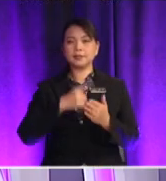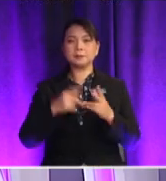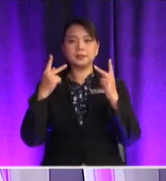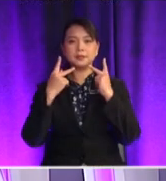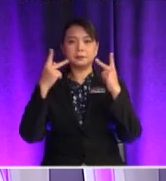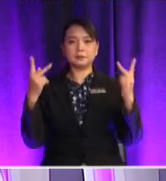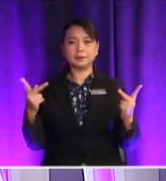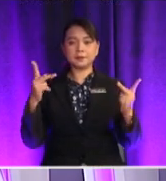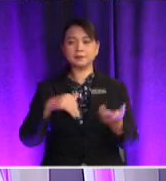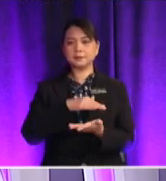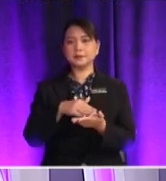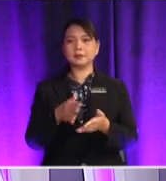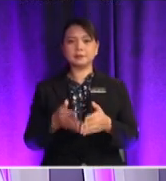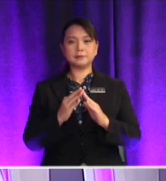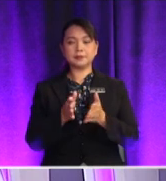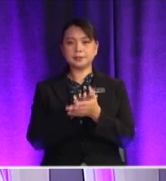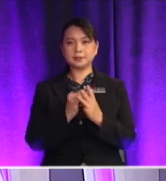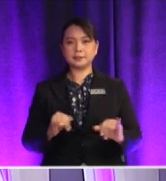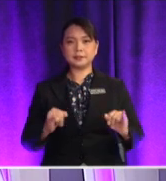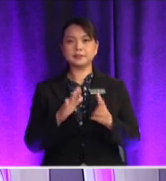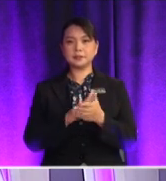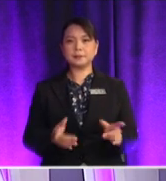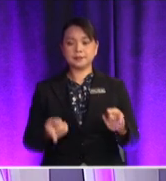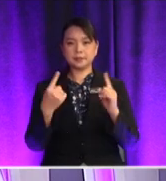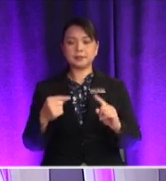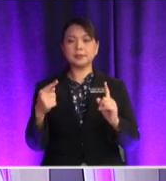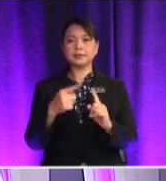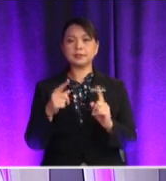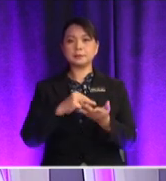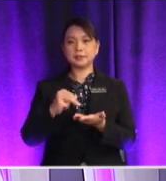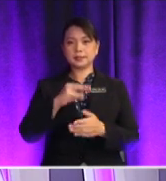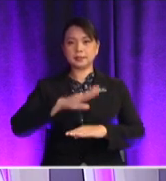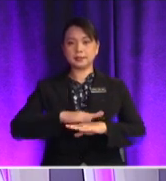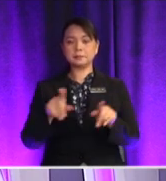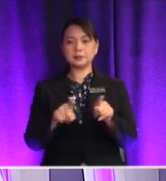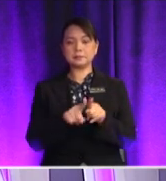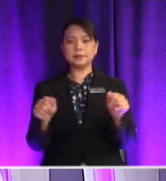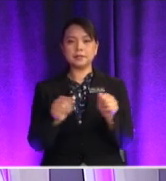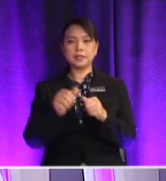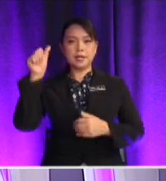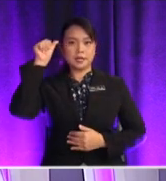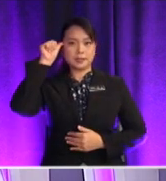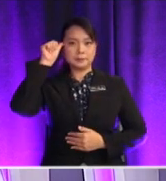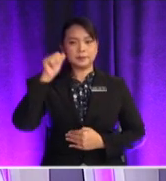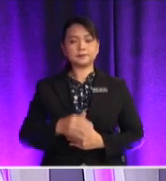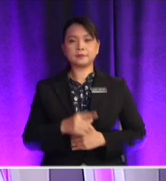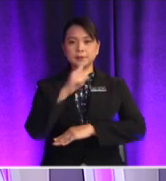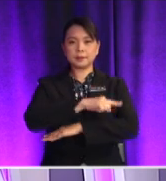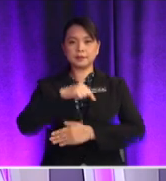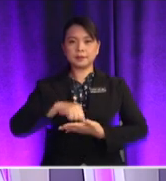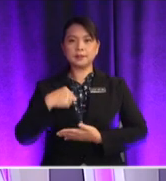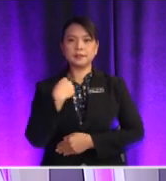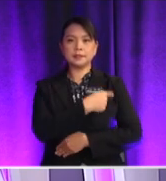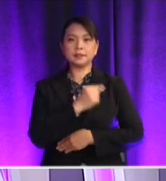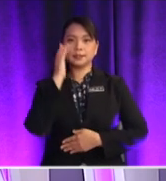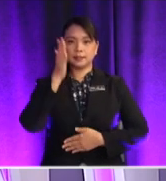Salam sejahtera. Selamat datang ke Menengah Atas bersama dengan saya, Akmal Nazri. Baik, hari ini mata pelajaran yang kita nak belajar